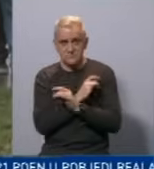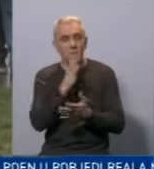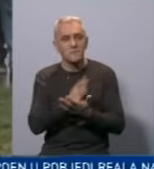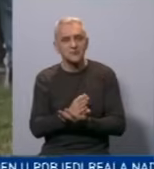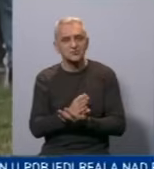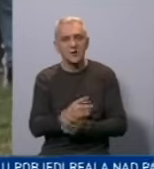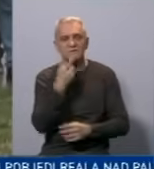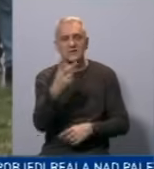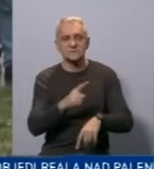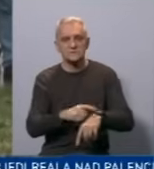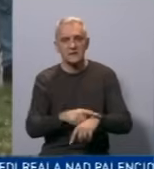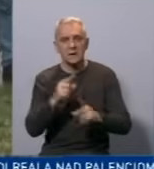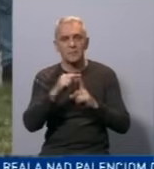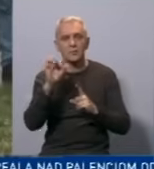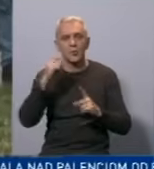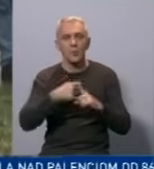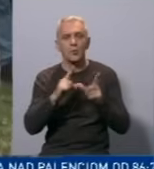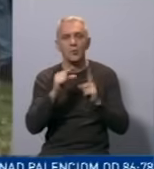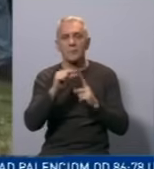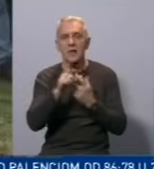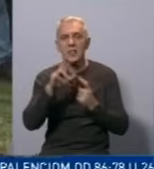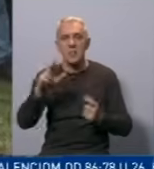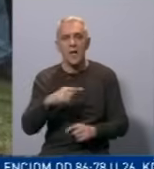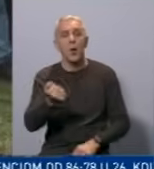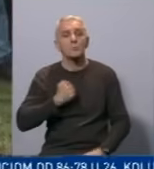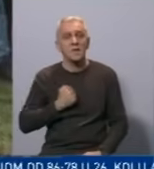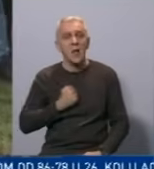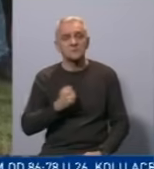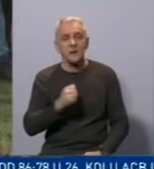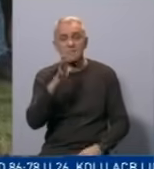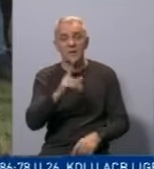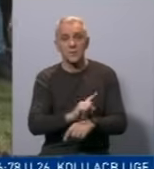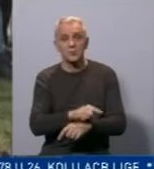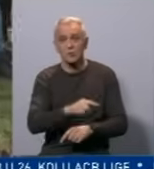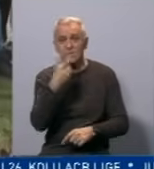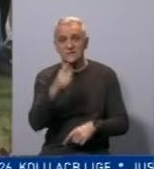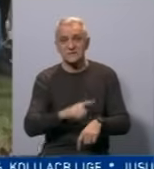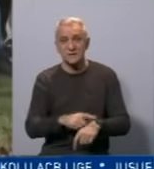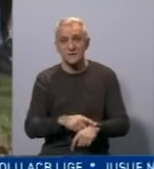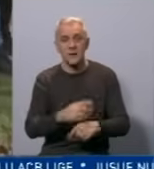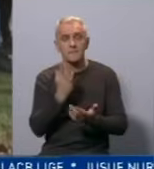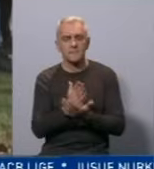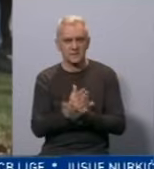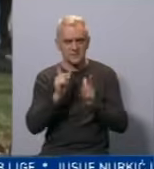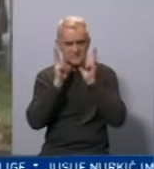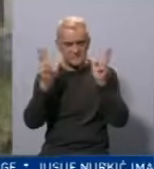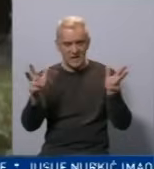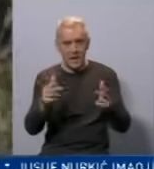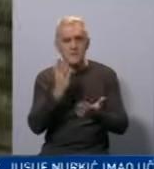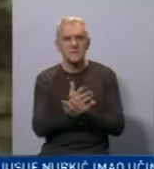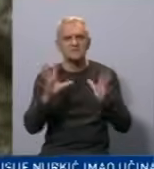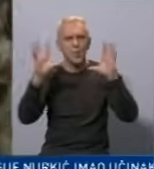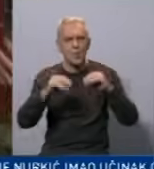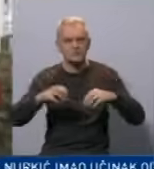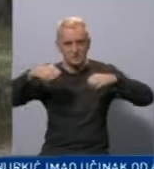će održana u 20 sati u Prokuplju. U Banja Luci će se 5 minuta do 20 sati oglasiti sirene, bit će ugašena